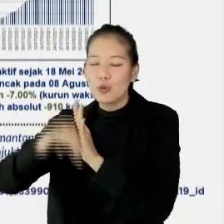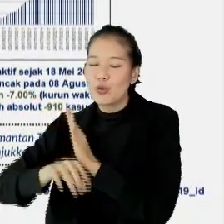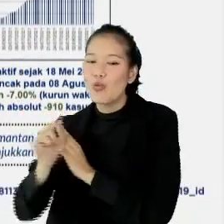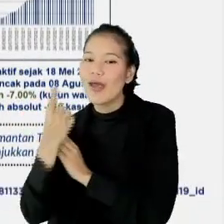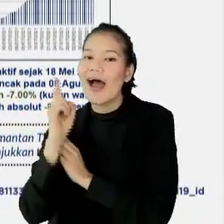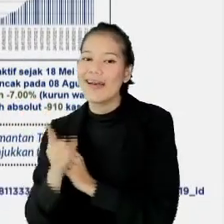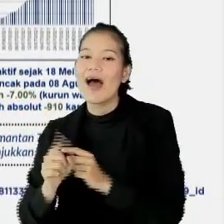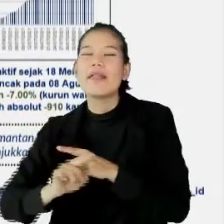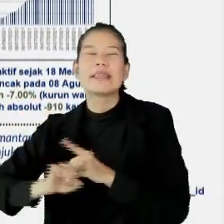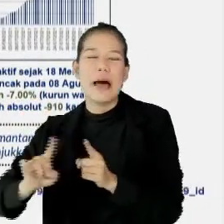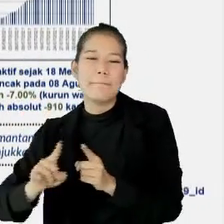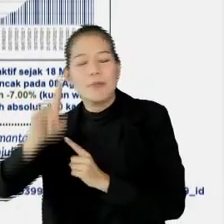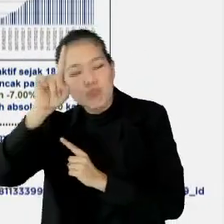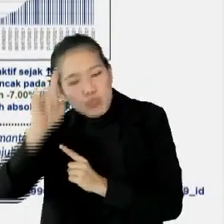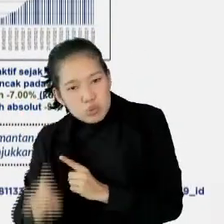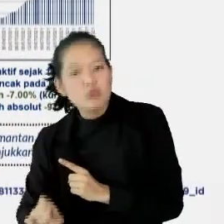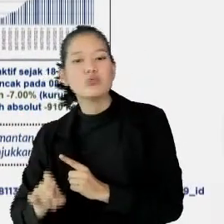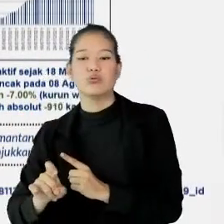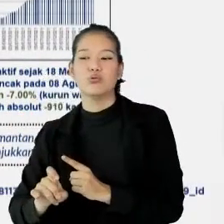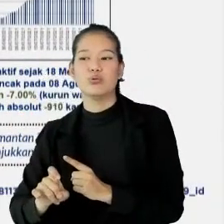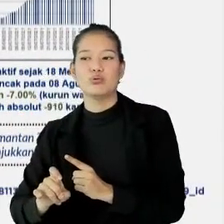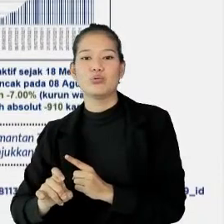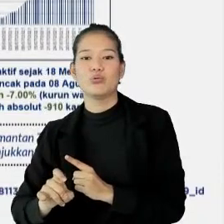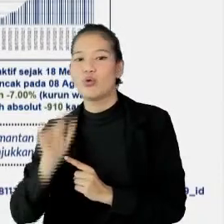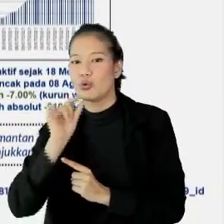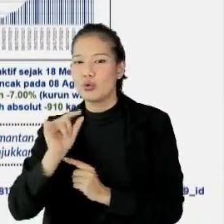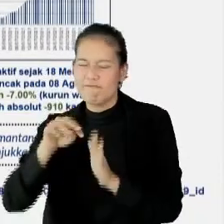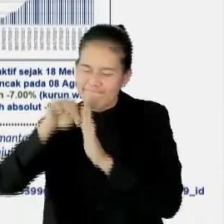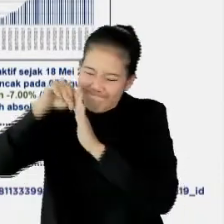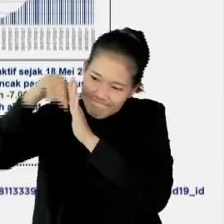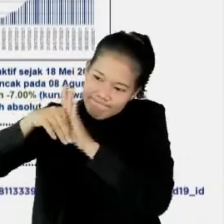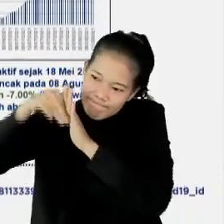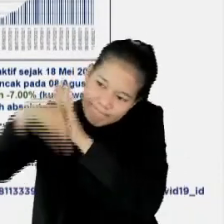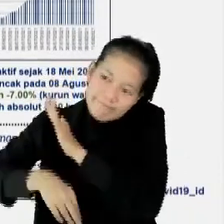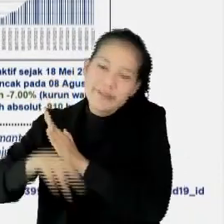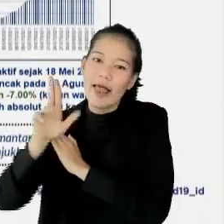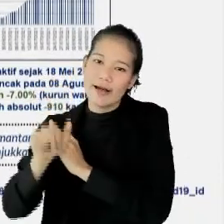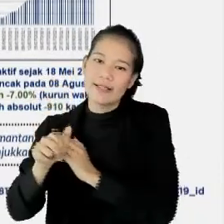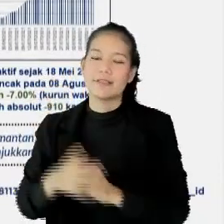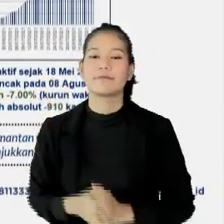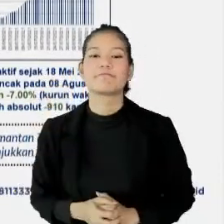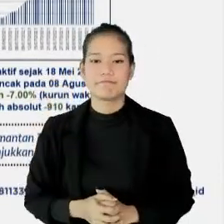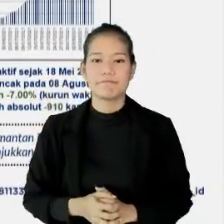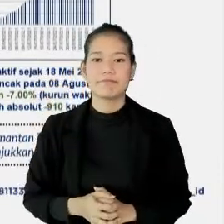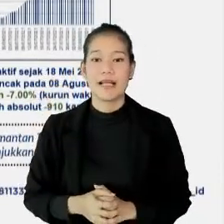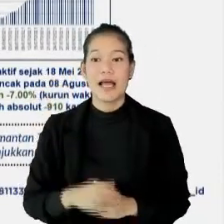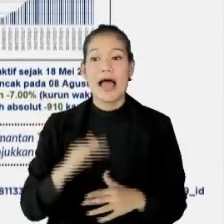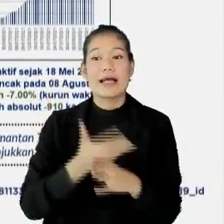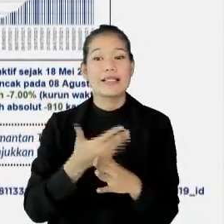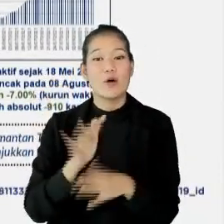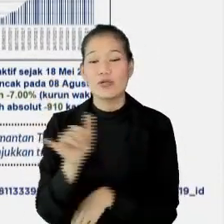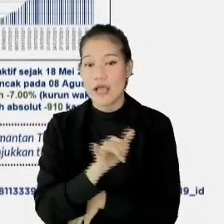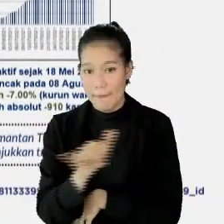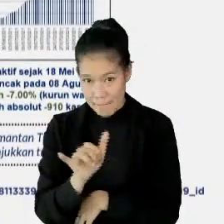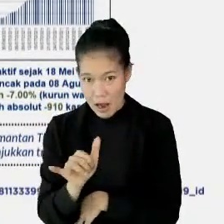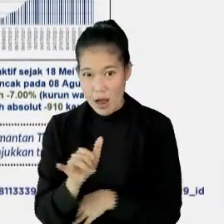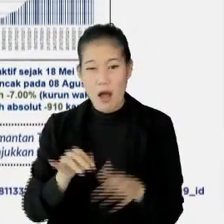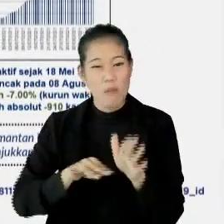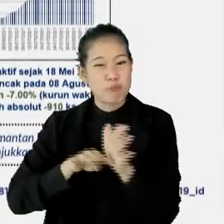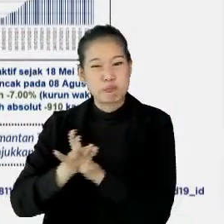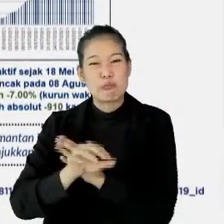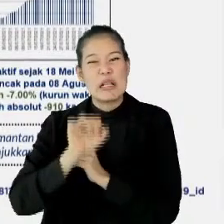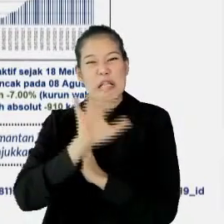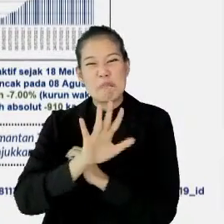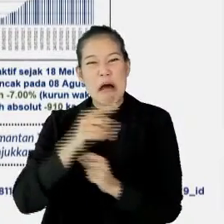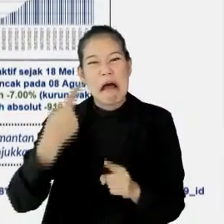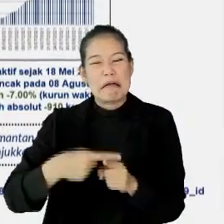turun, tapi masih perlu nih lebih penurunannya diperlukan lebih signifikan lagi. Di Riau juga sama, kenaikannya lebih dari 5